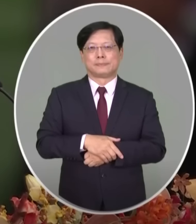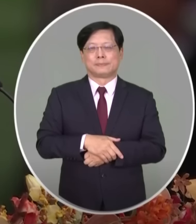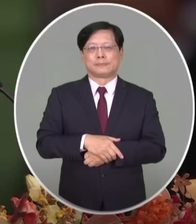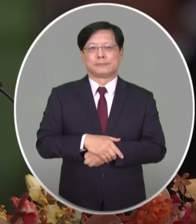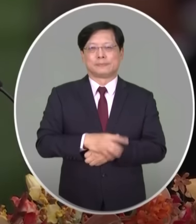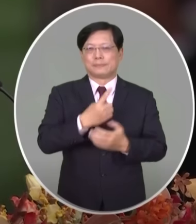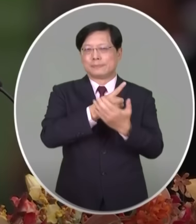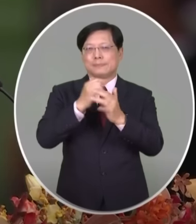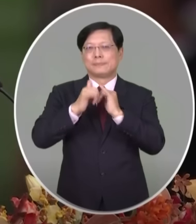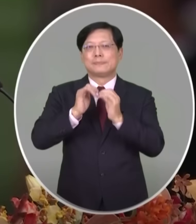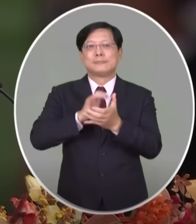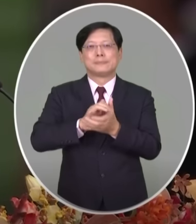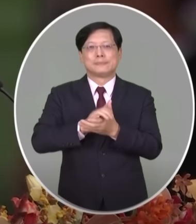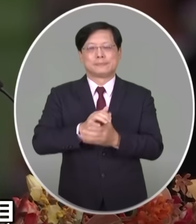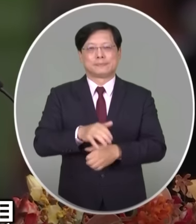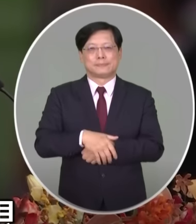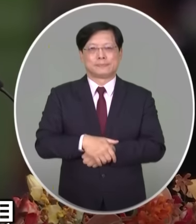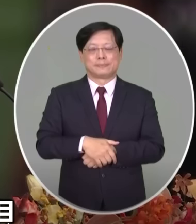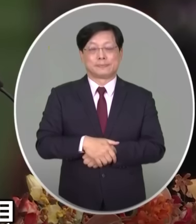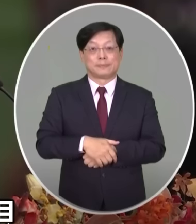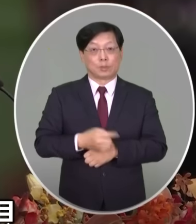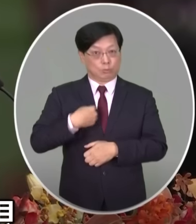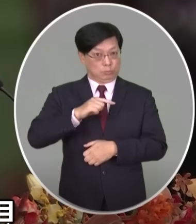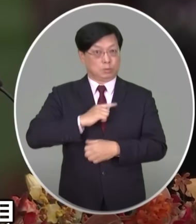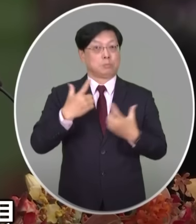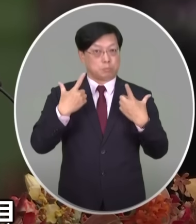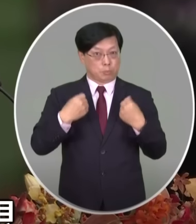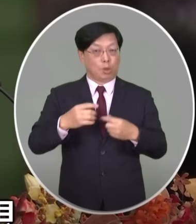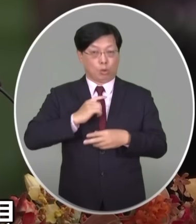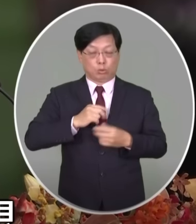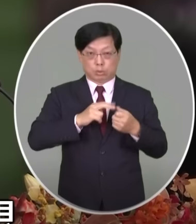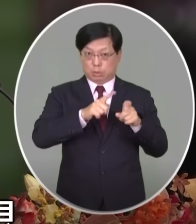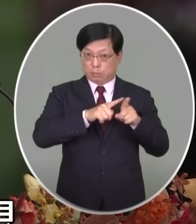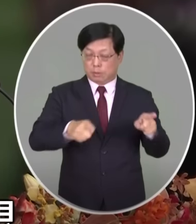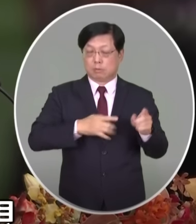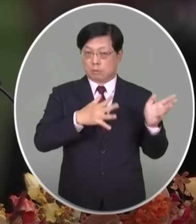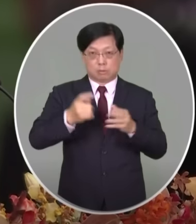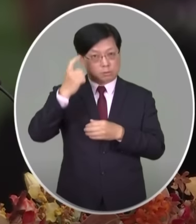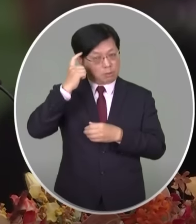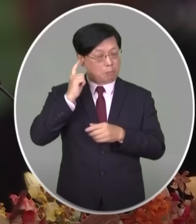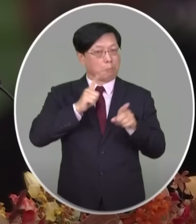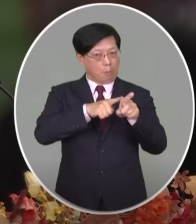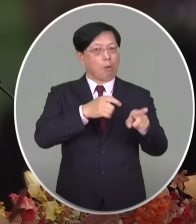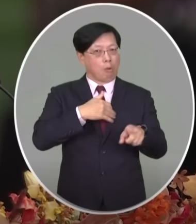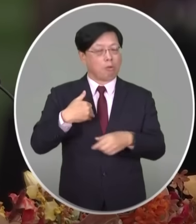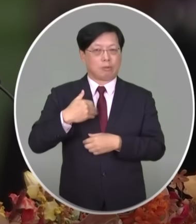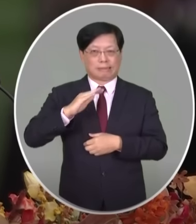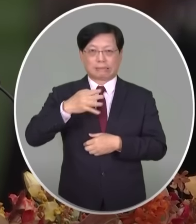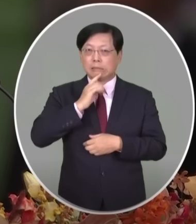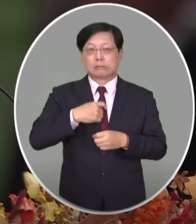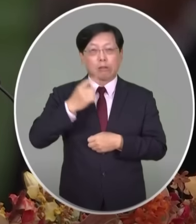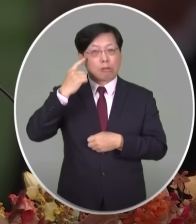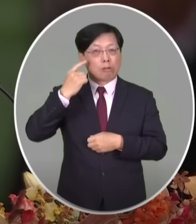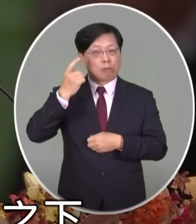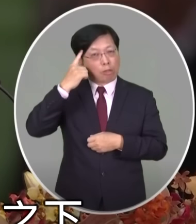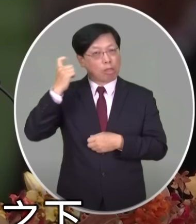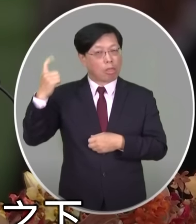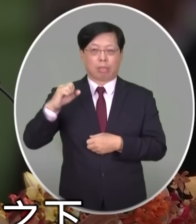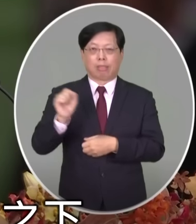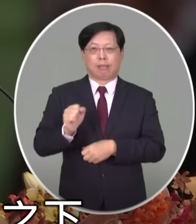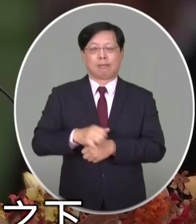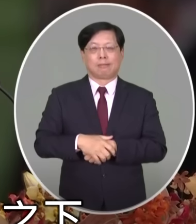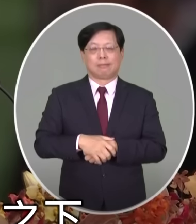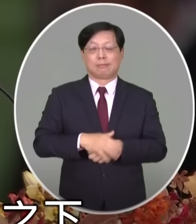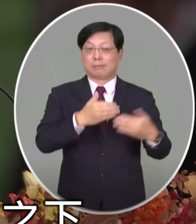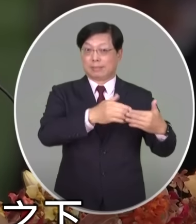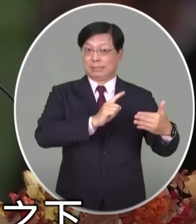各位国人同胞，我们有追求和平的理想，但不能有幻想。在中